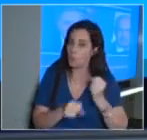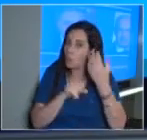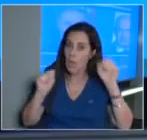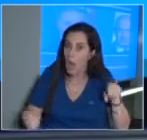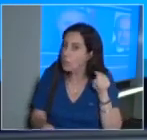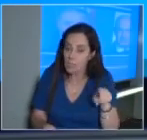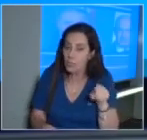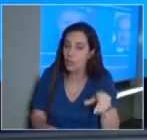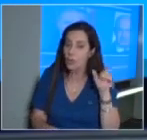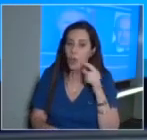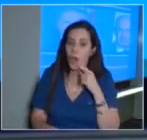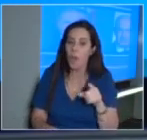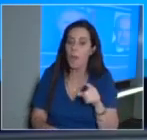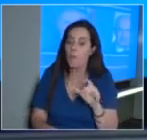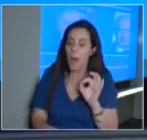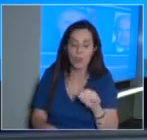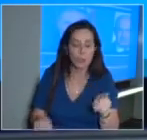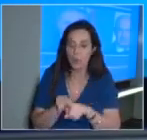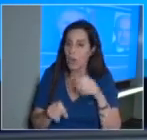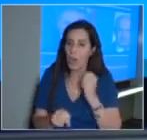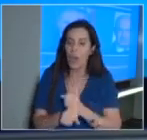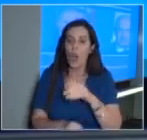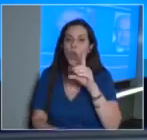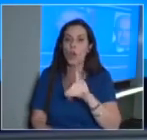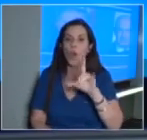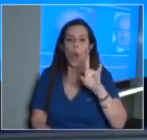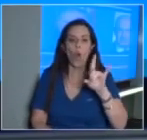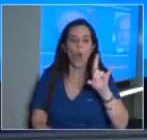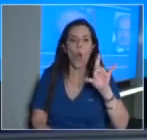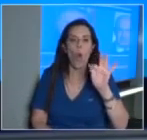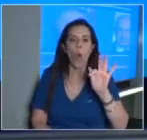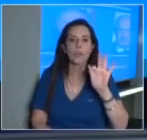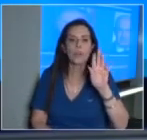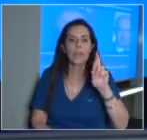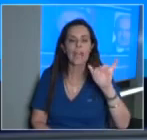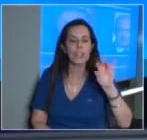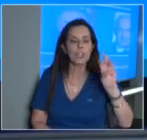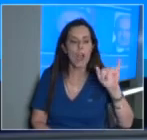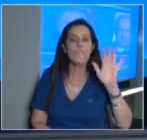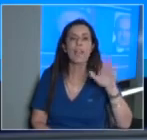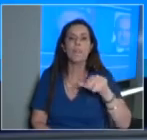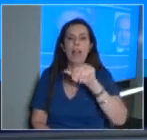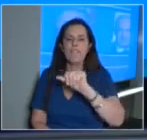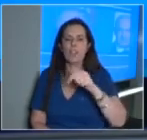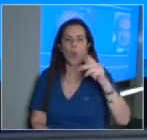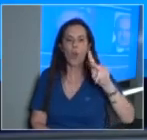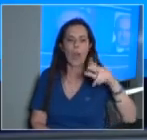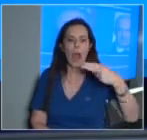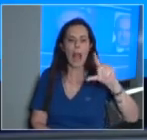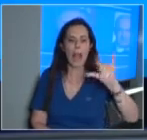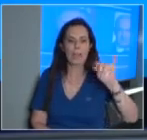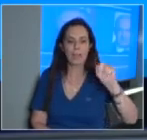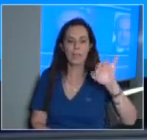שהוא הרי זה שטבע את המונח כנופיית שלטון החוק, כפי שעשו לדרור חוטי רישי, כפי שעשו לאביגדור קהלני, ועוד, את יודעת מה? עשו או לא עשו, אפשר